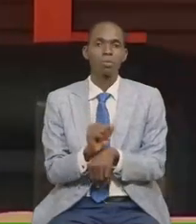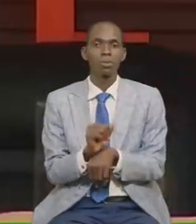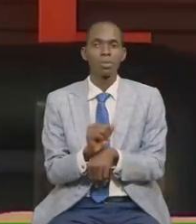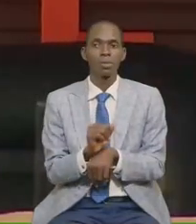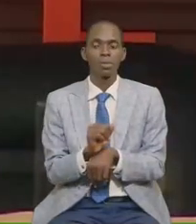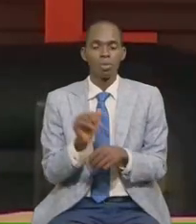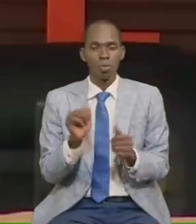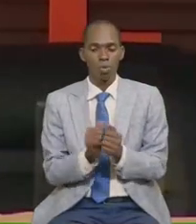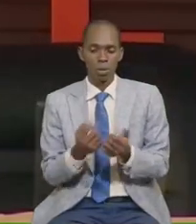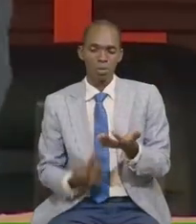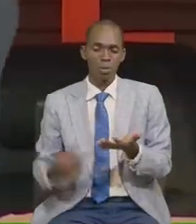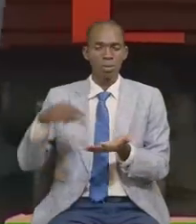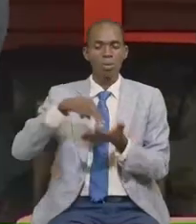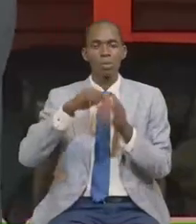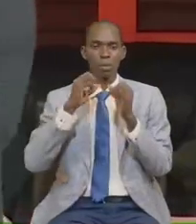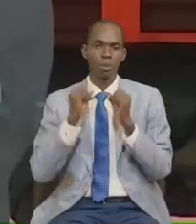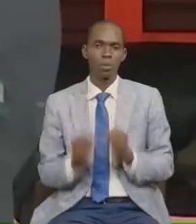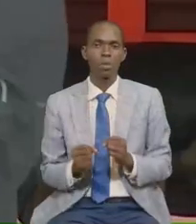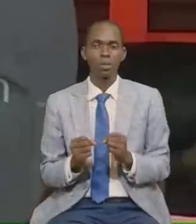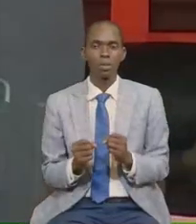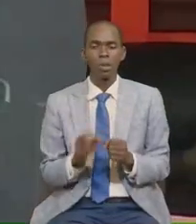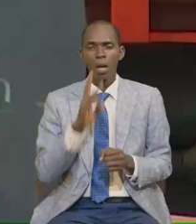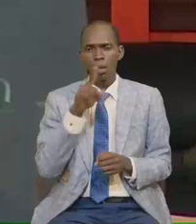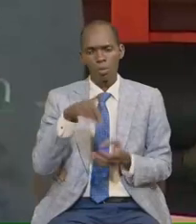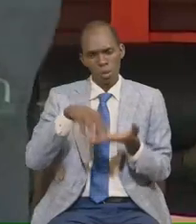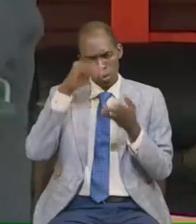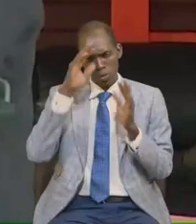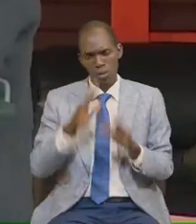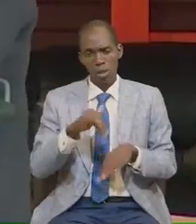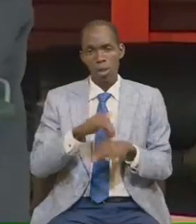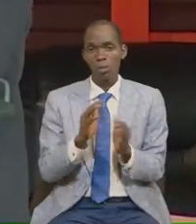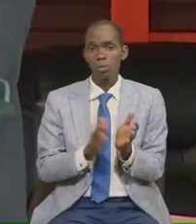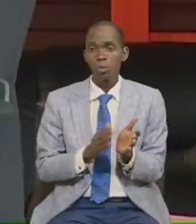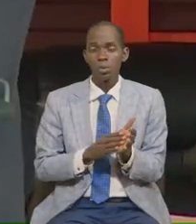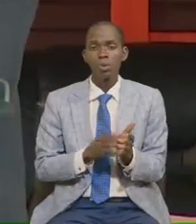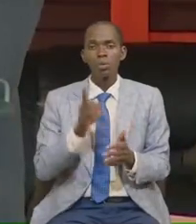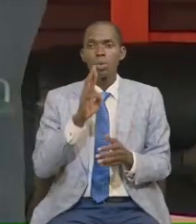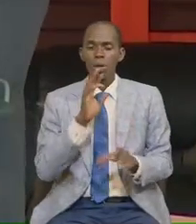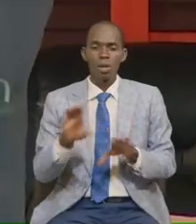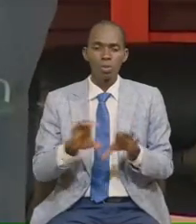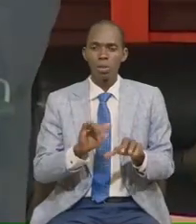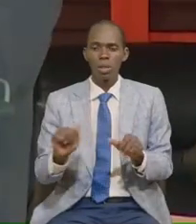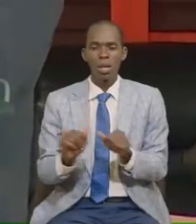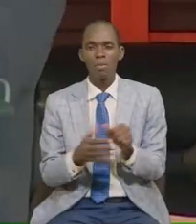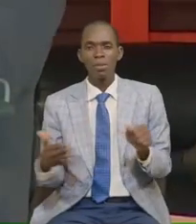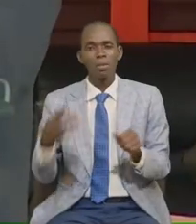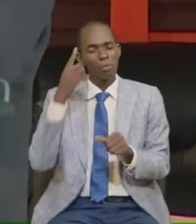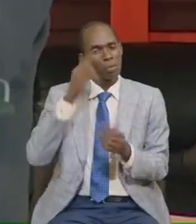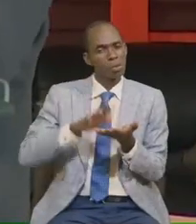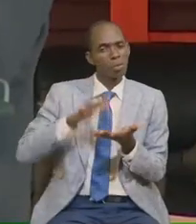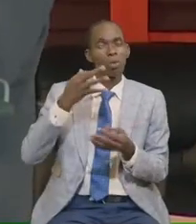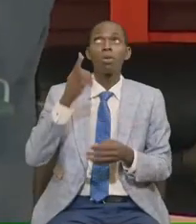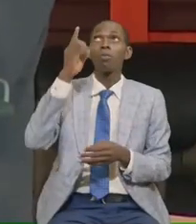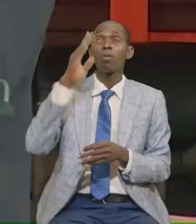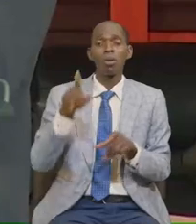cette puissance de résurrection. Est-ce que tu es élève? Tu fais tout pour la gloire de Dieu comme tu étudies.